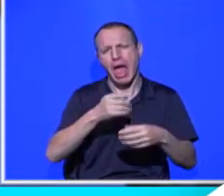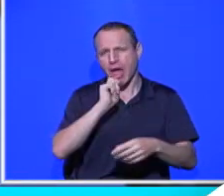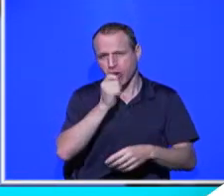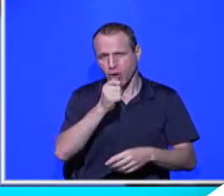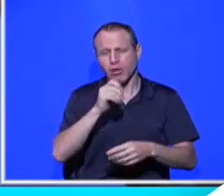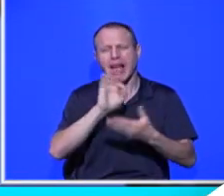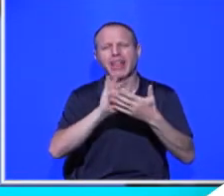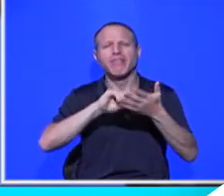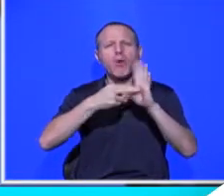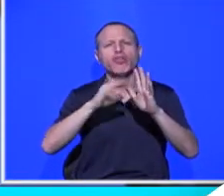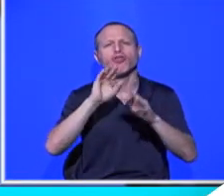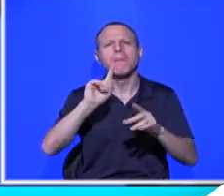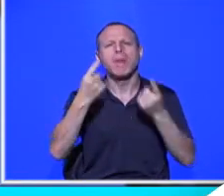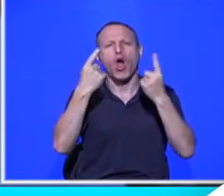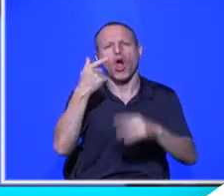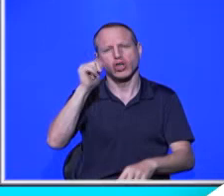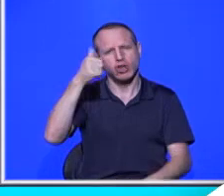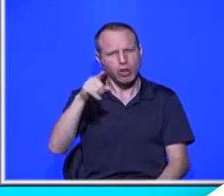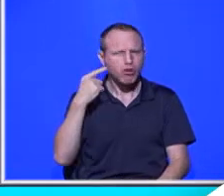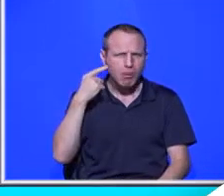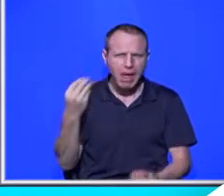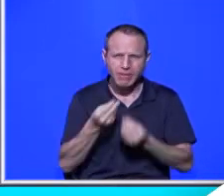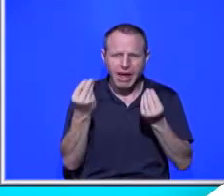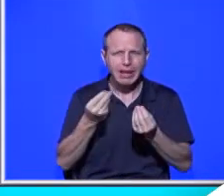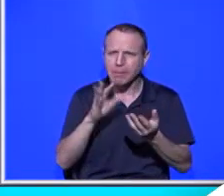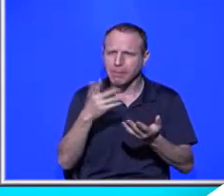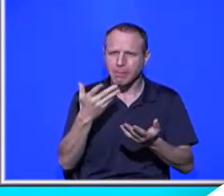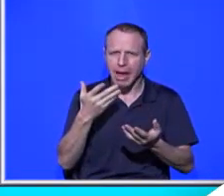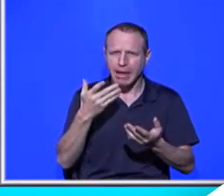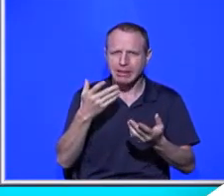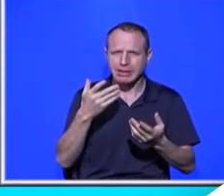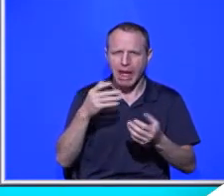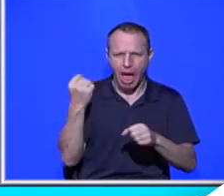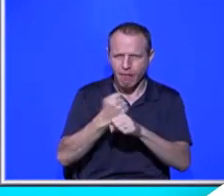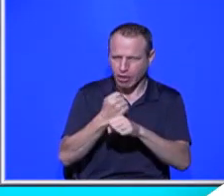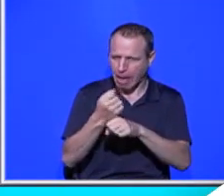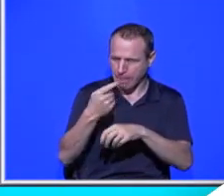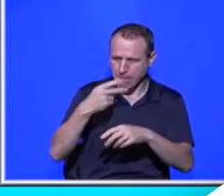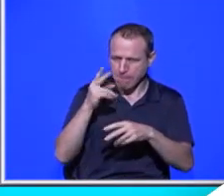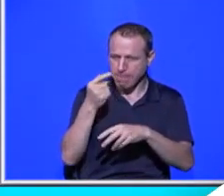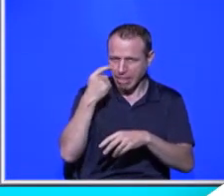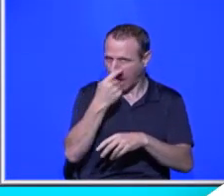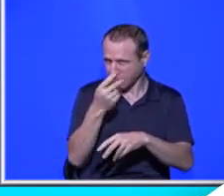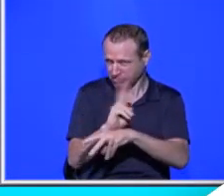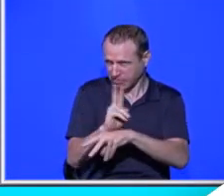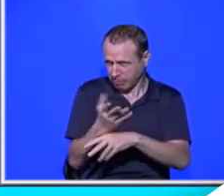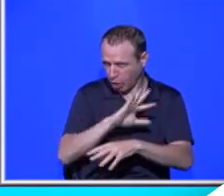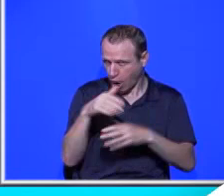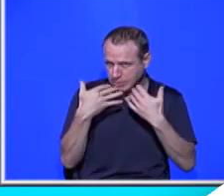הדברים. מה זה, מה, צחקו על כולנו בעיניים? מה זה עבודה בעיניים? תראי, כל הסיפור היה